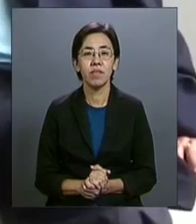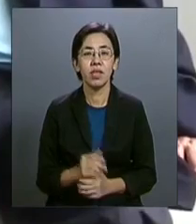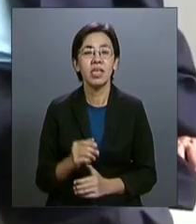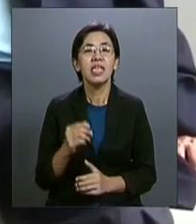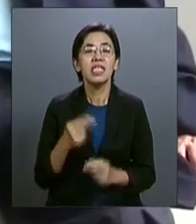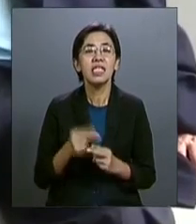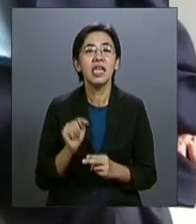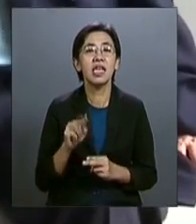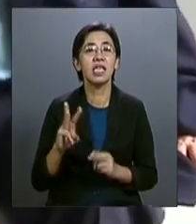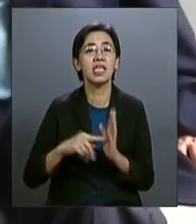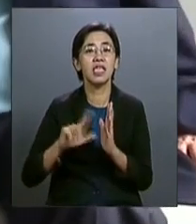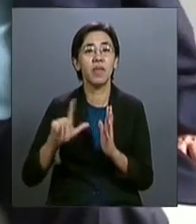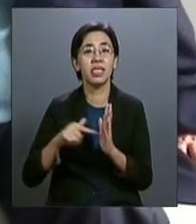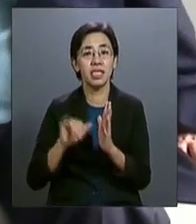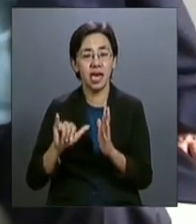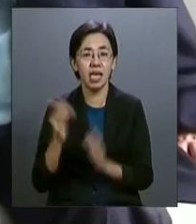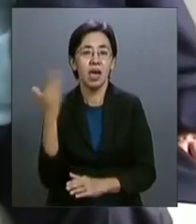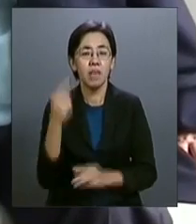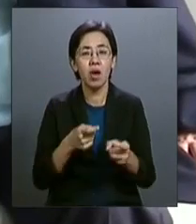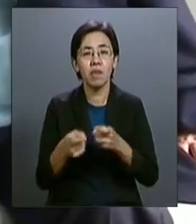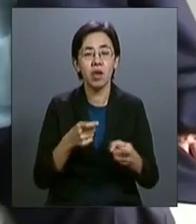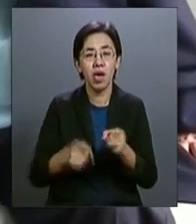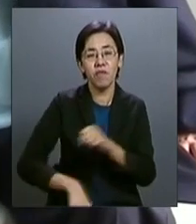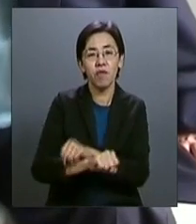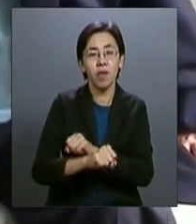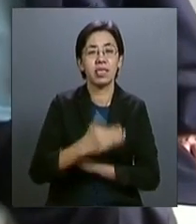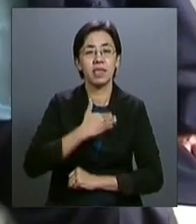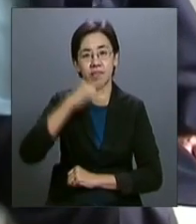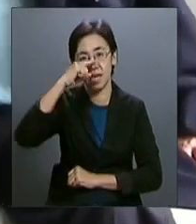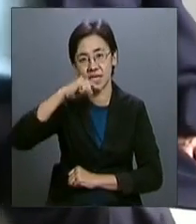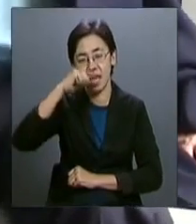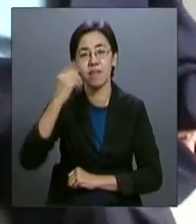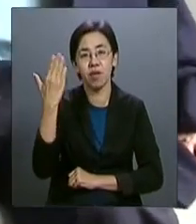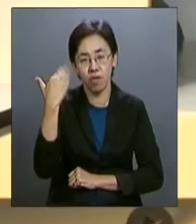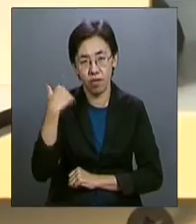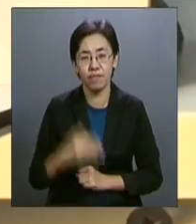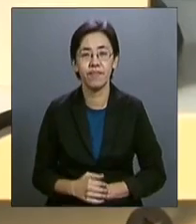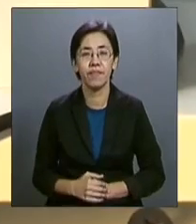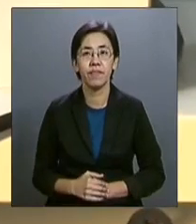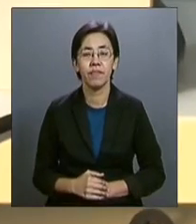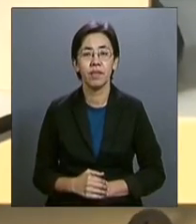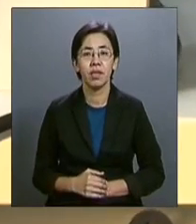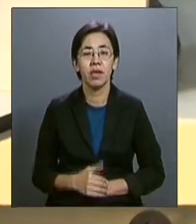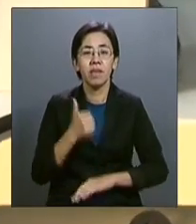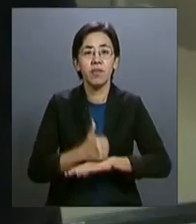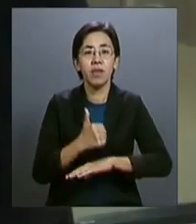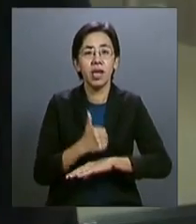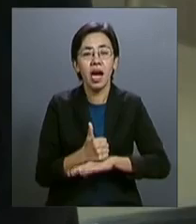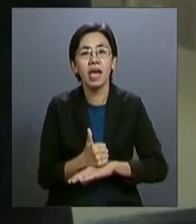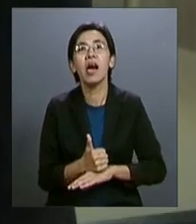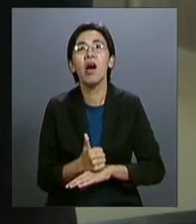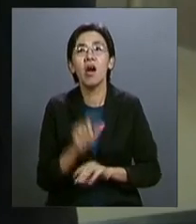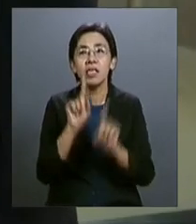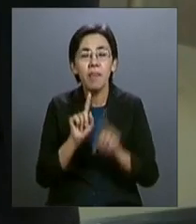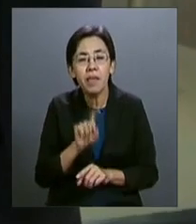อยนะคะซึ่งก็เป็นอดีตผู้จัดการทีมฟุตบอลทีมชาติไทยค่ะรวมทั้งผู้ช่วยศาสตราจารย์ณพงษ์นพเกตผู้อำนวยการสำรวจความคิดเห็นนิ